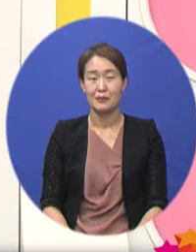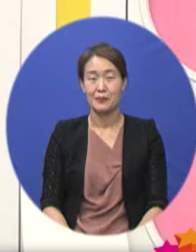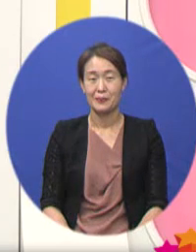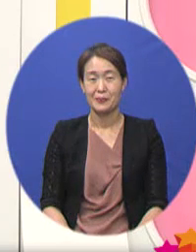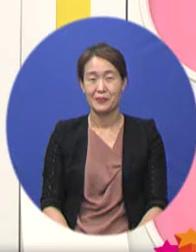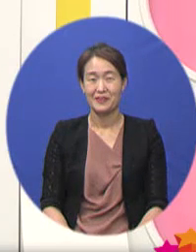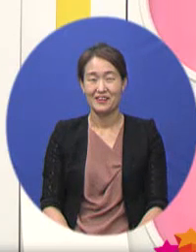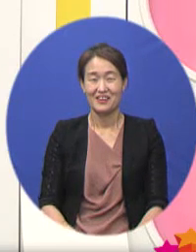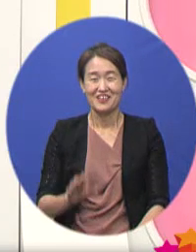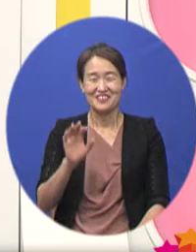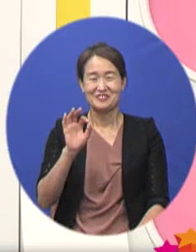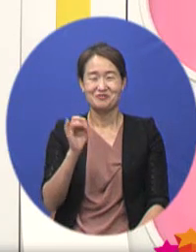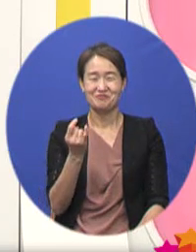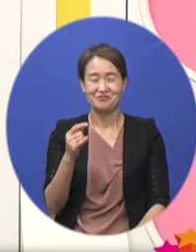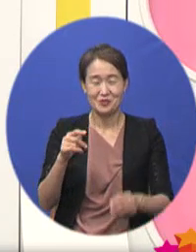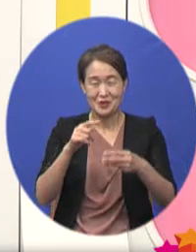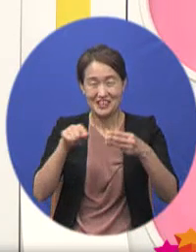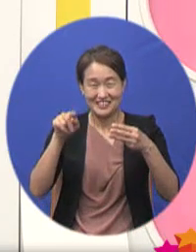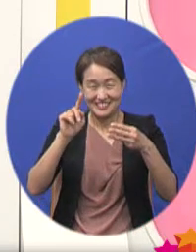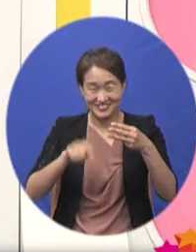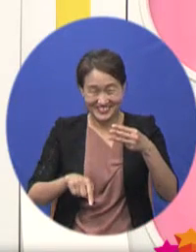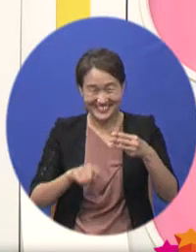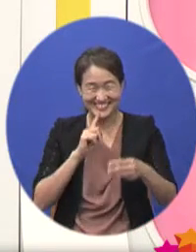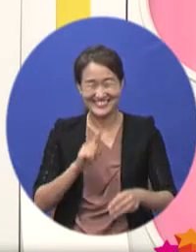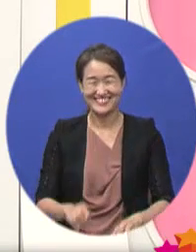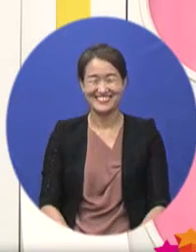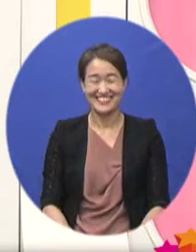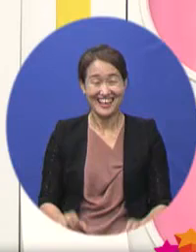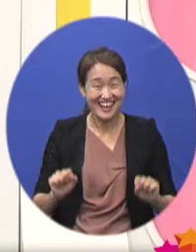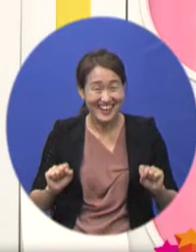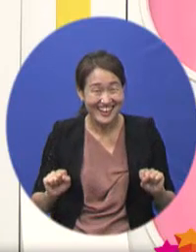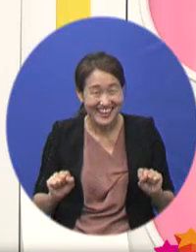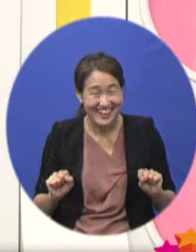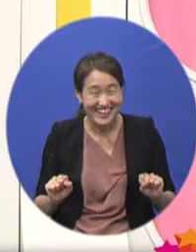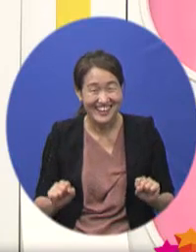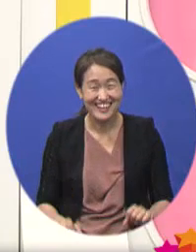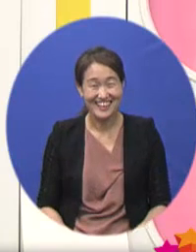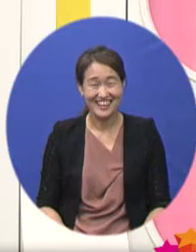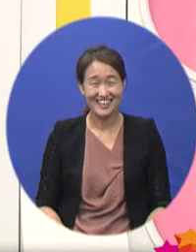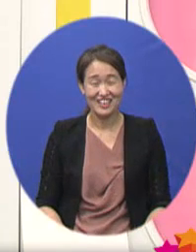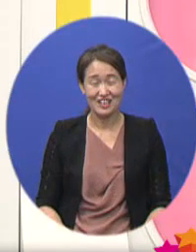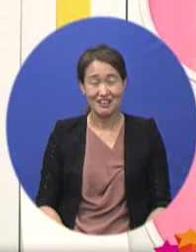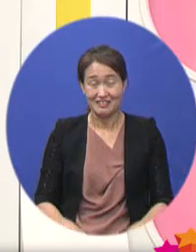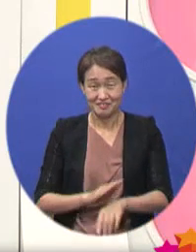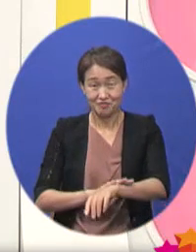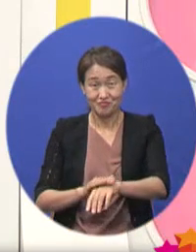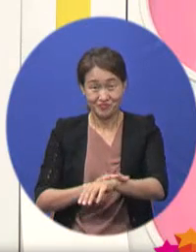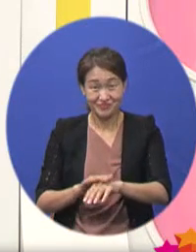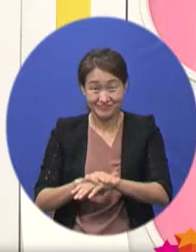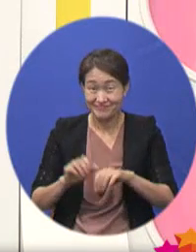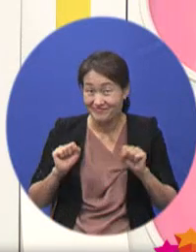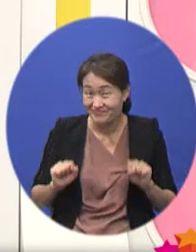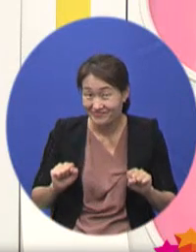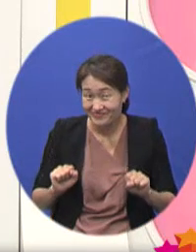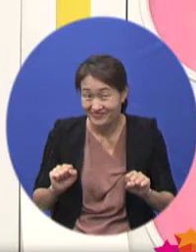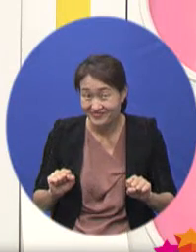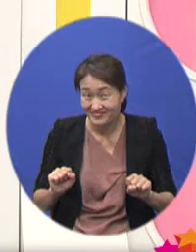인사. 왜 상장? 아유, 안녕하세요. 천천히래. 아이고 이뻐. 우리 조카 잘 있었어요. 안녕하세요.